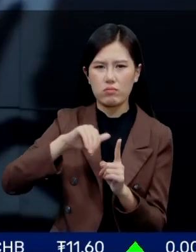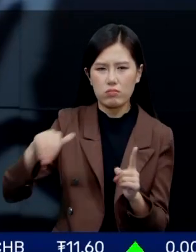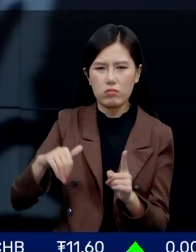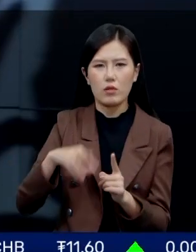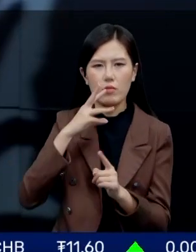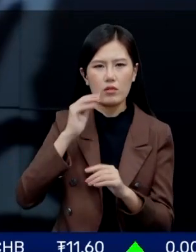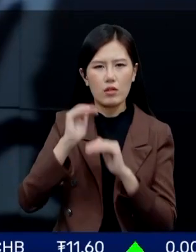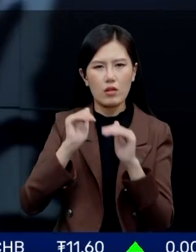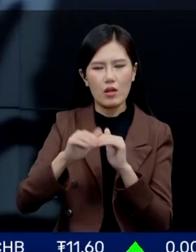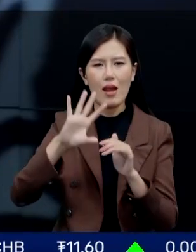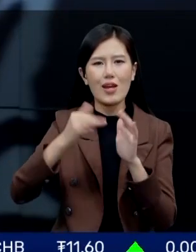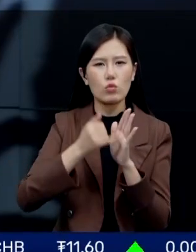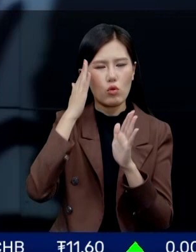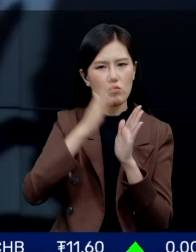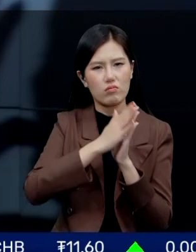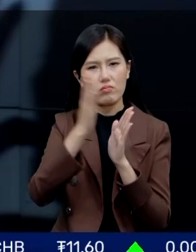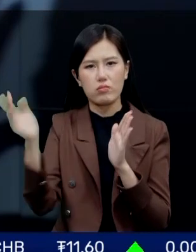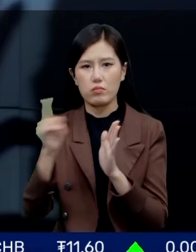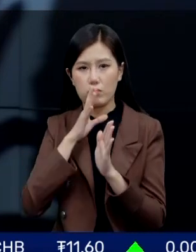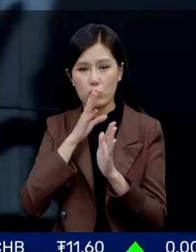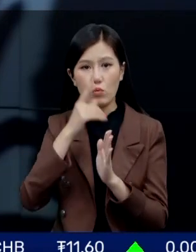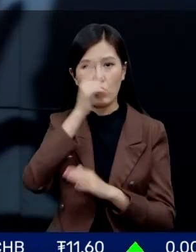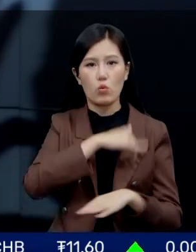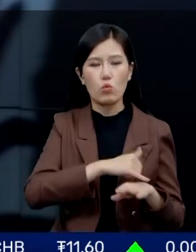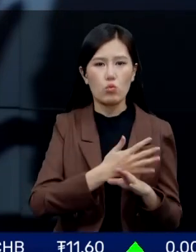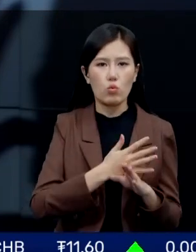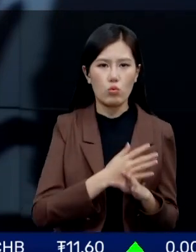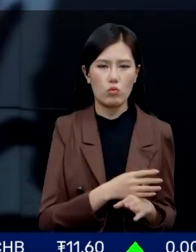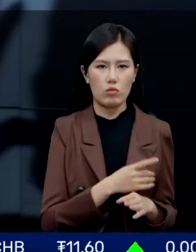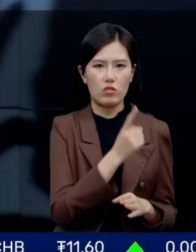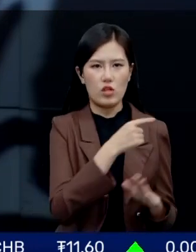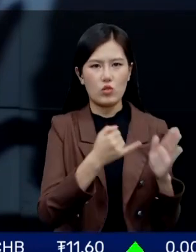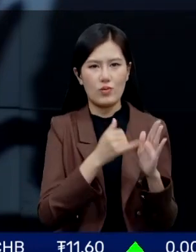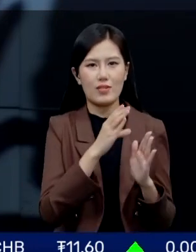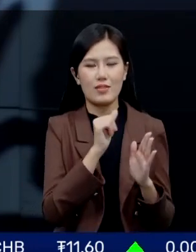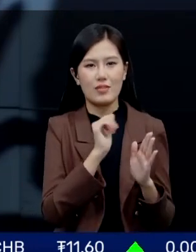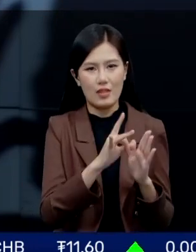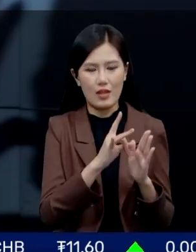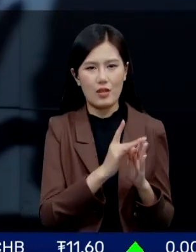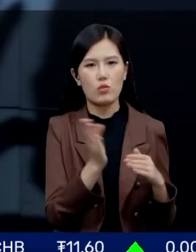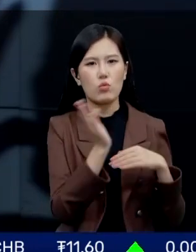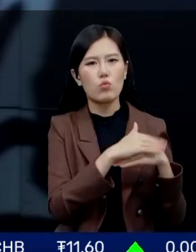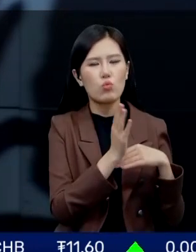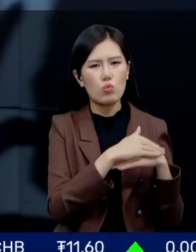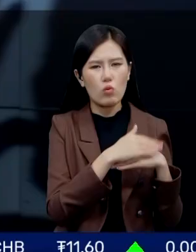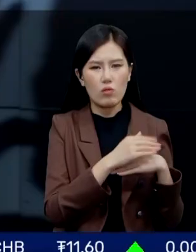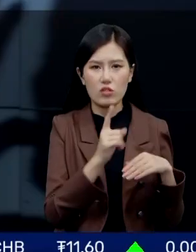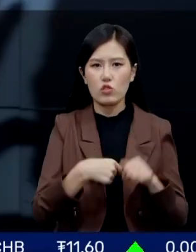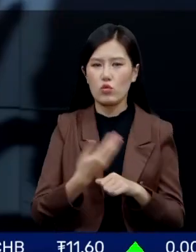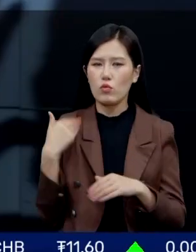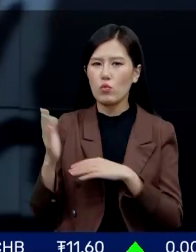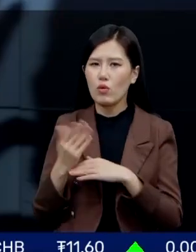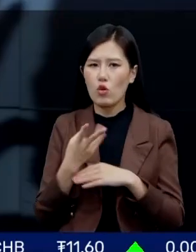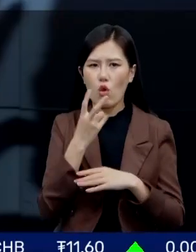улсад энэ оны эхний 6 сарын байдлаар гэр бүлийн хүчирхийллийн улмаас амьнасаа алдсан хэрэг өмнөх жилээс 20% өсчээ. Үүний дийлэнх